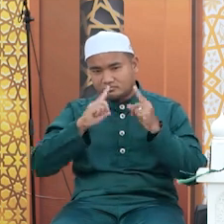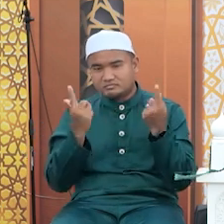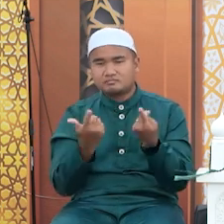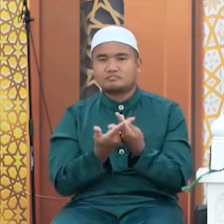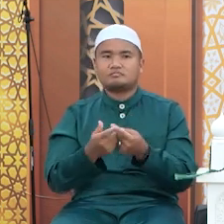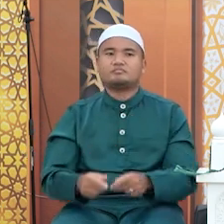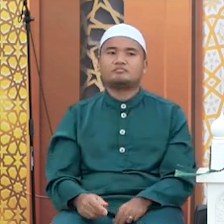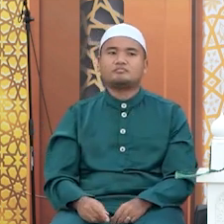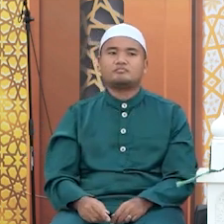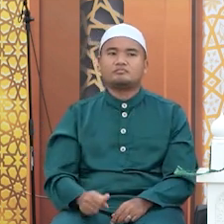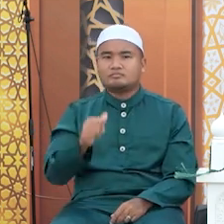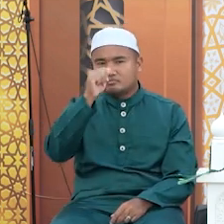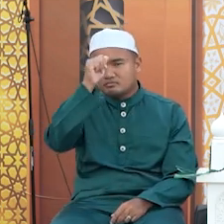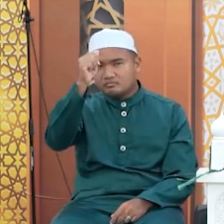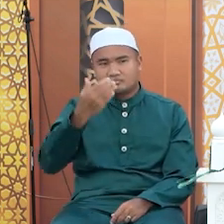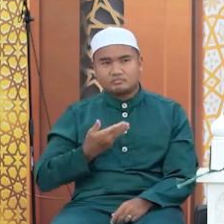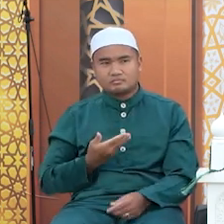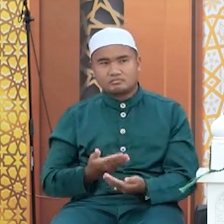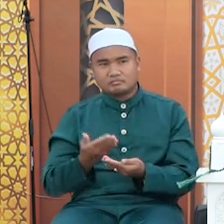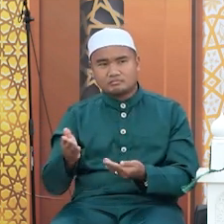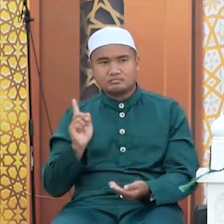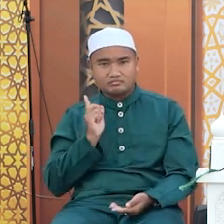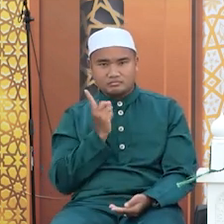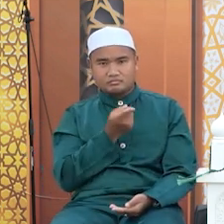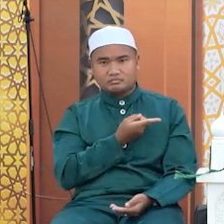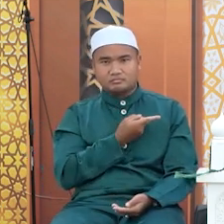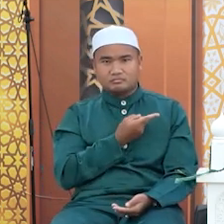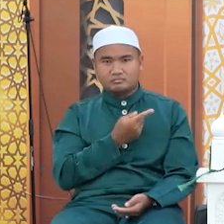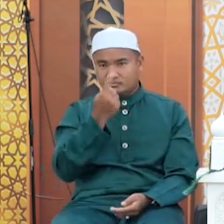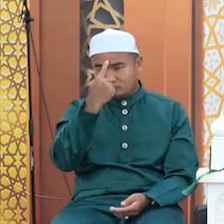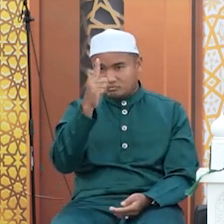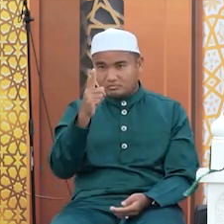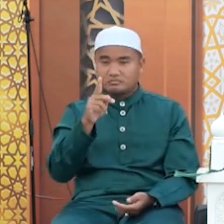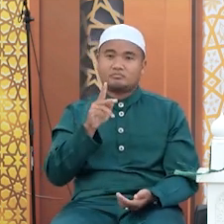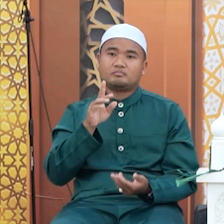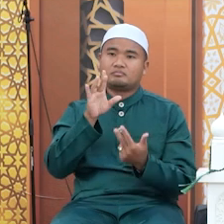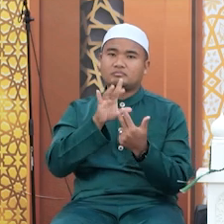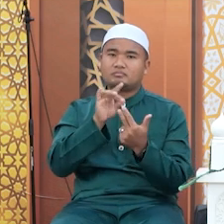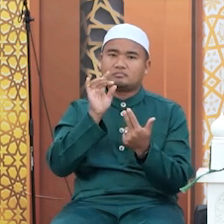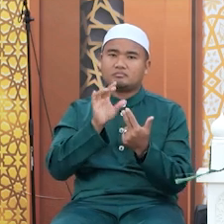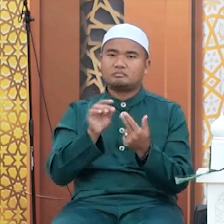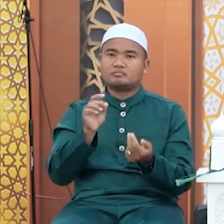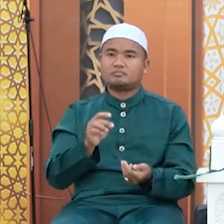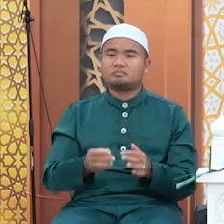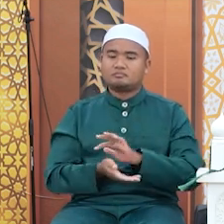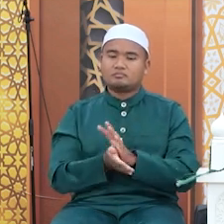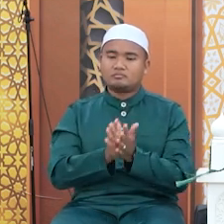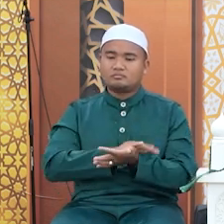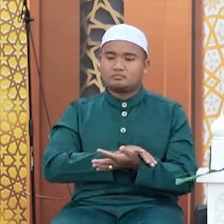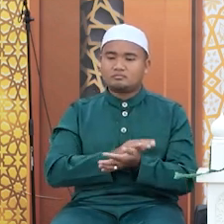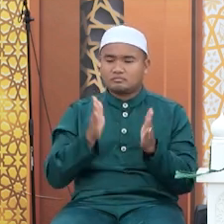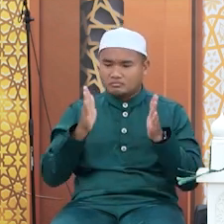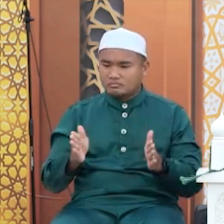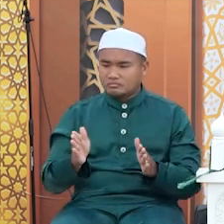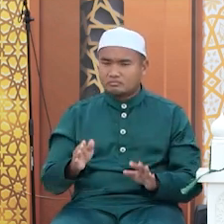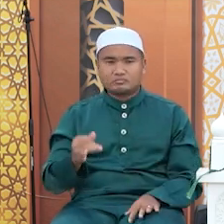Allah bagi kepada kita untuk kita dipilih menjadi hamba-Nya yang beriman. Allah bagi kepada